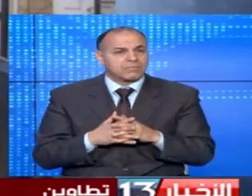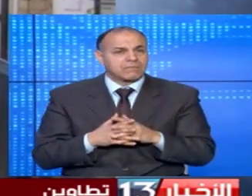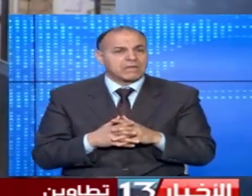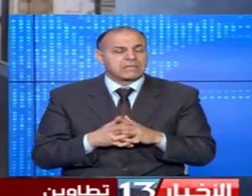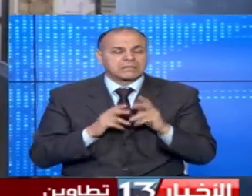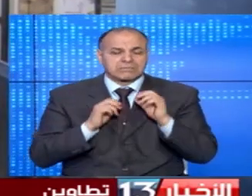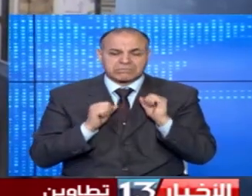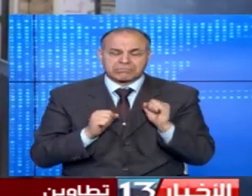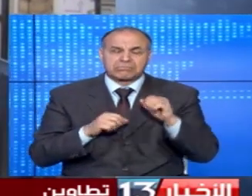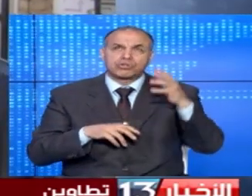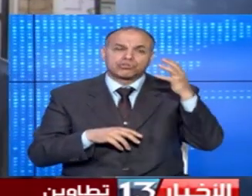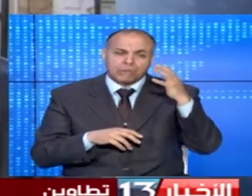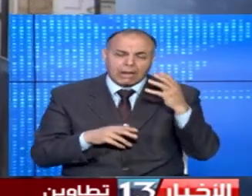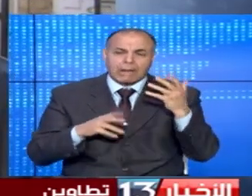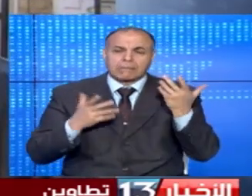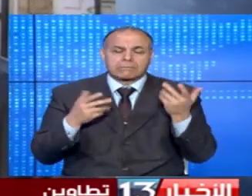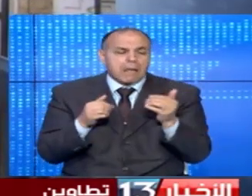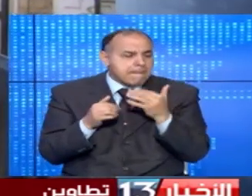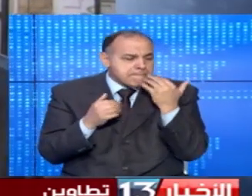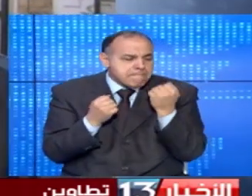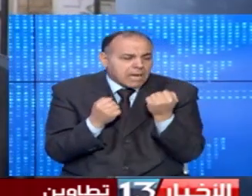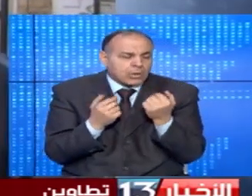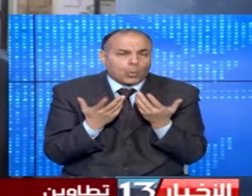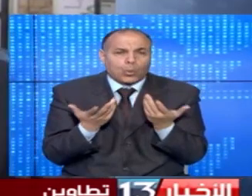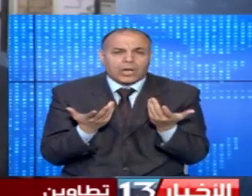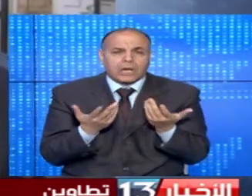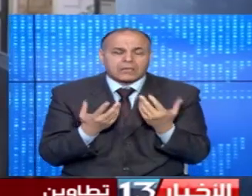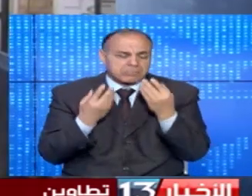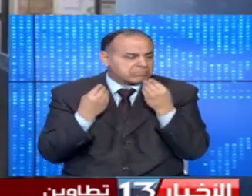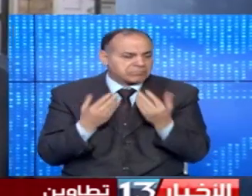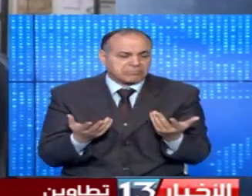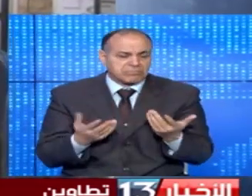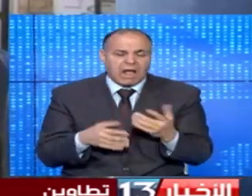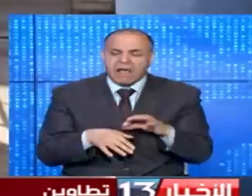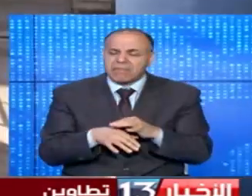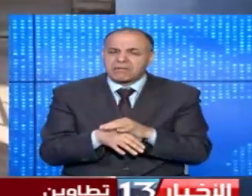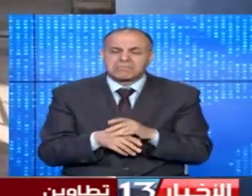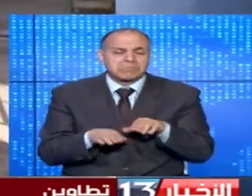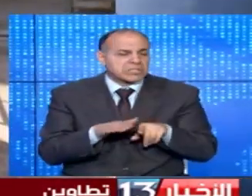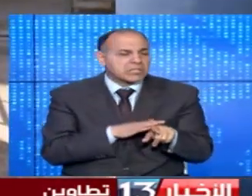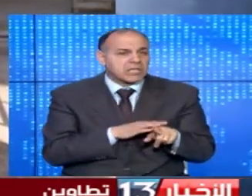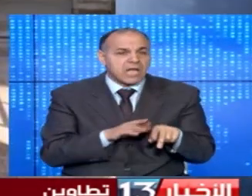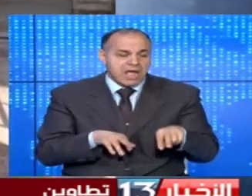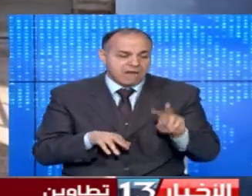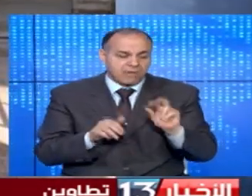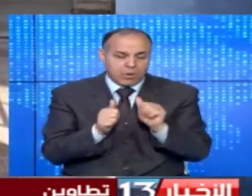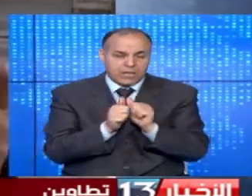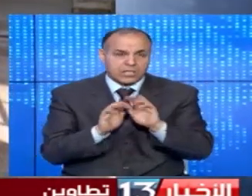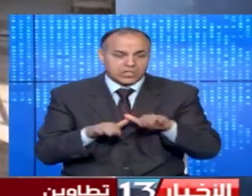ما لان مطر كان سابع متعارضين كل شيء تعرض للسرقه 2011